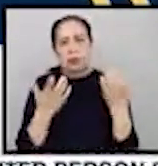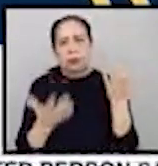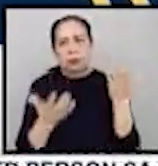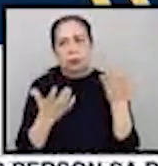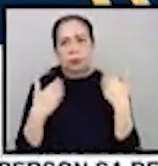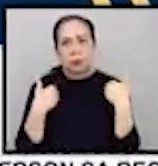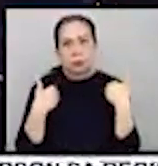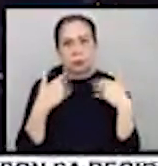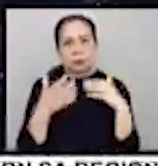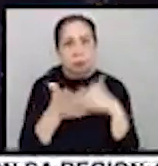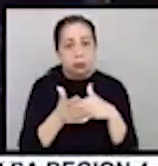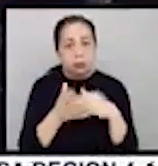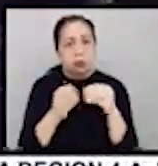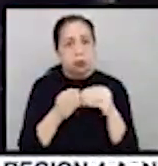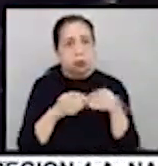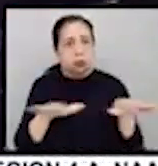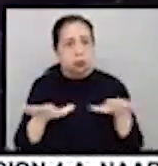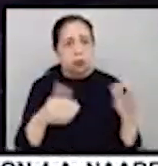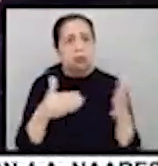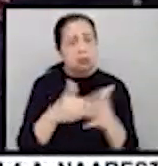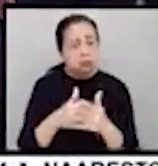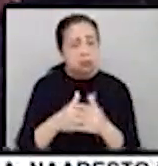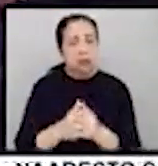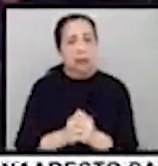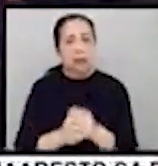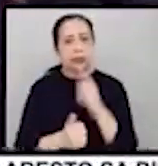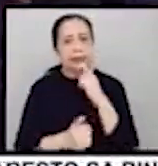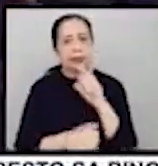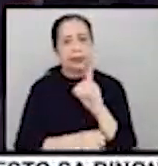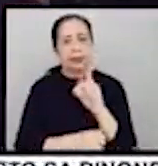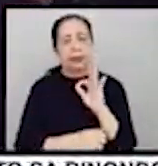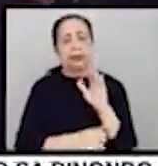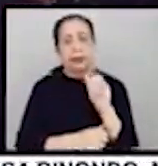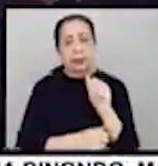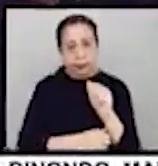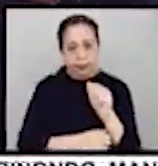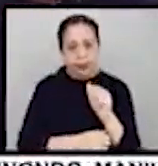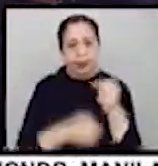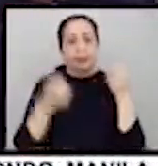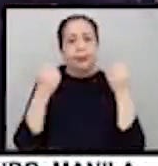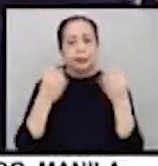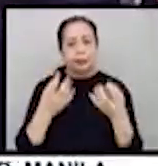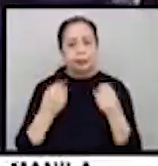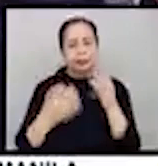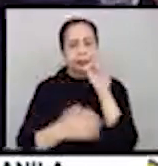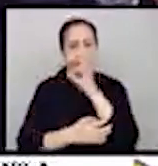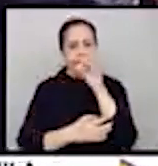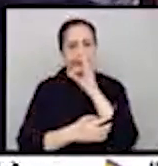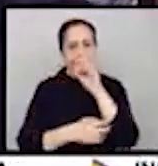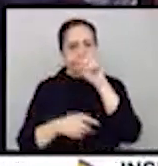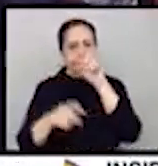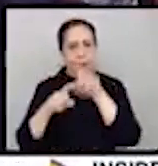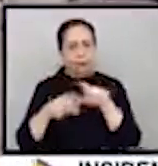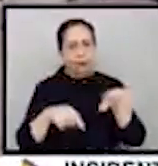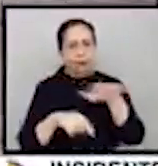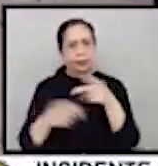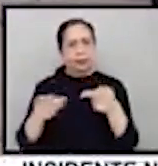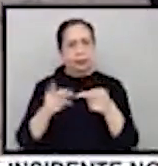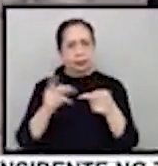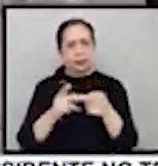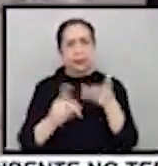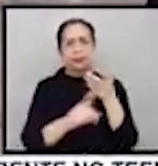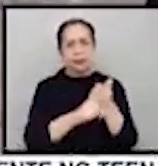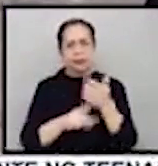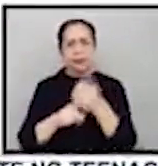bandang lumindol. Ayon sa Foreign Affairs Department, daan-daang Pilipino ang naninirahan sa mga lugar na apektado ng lindol